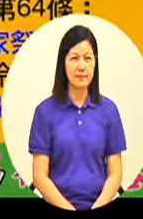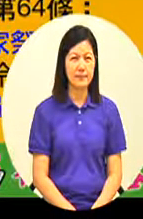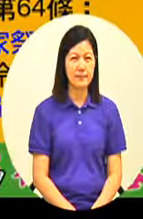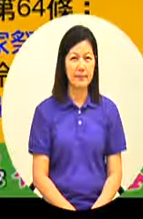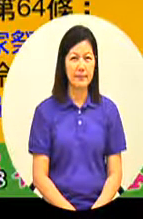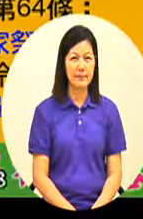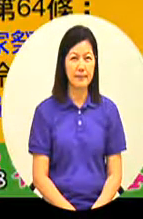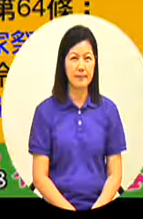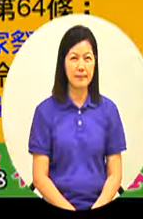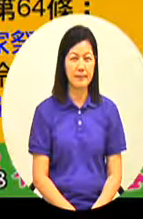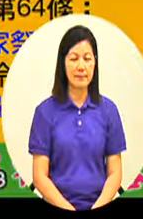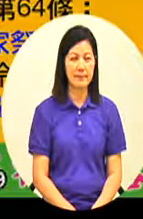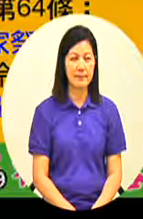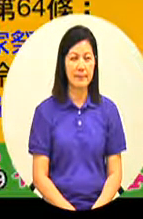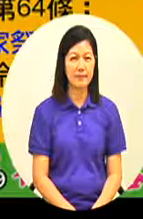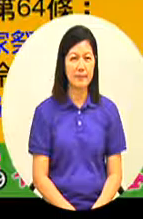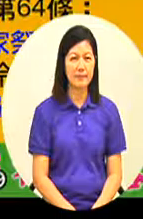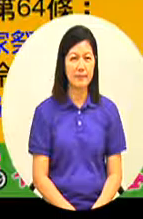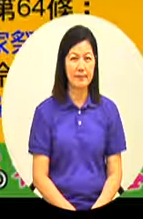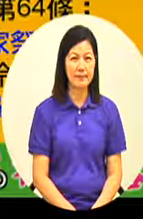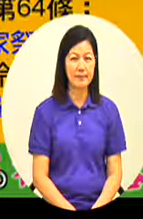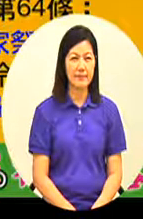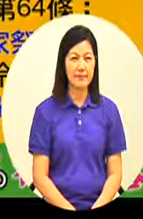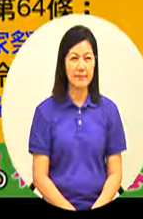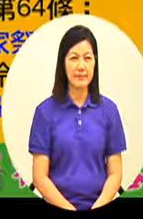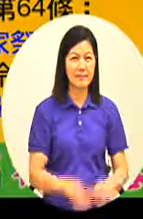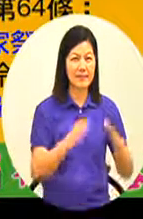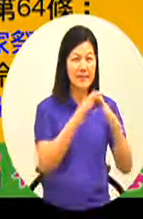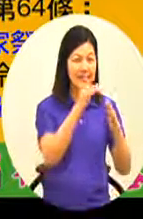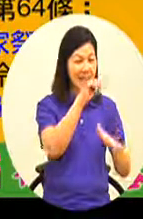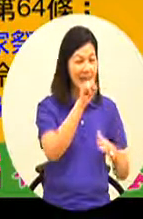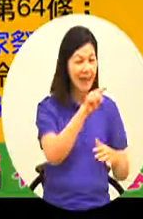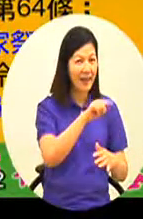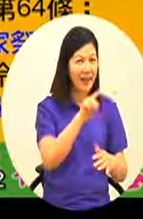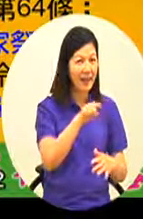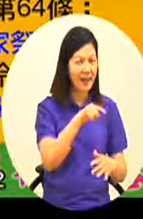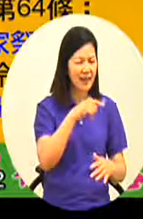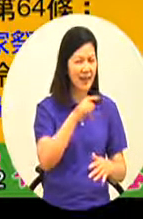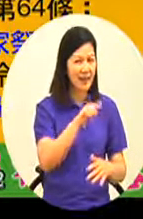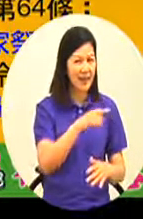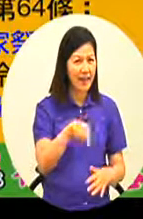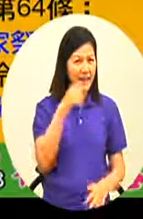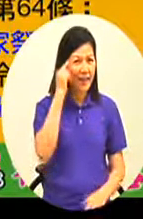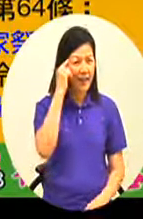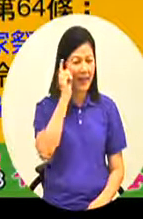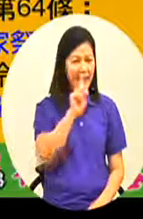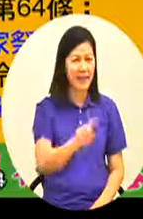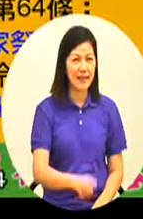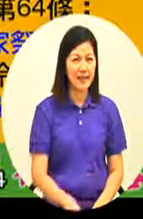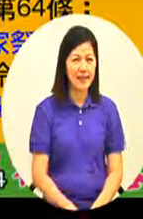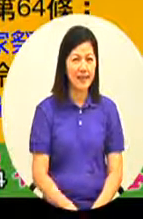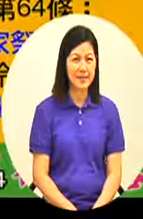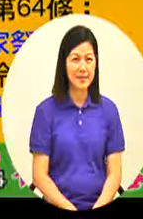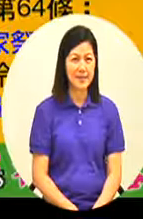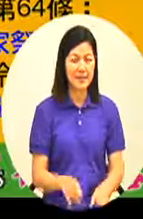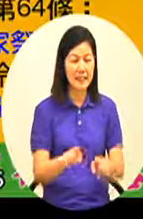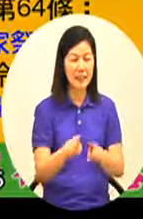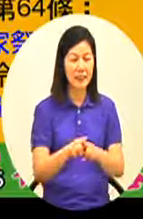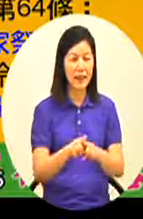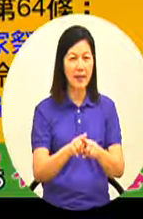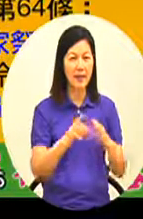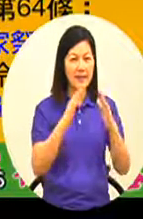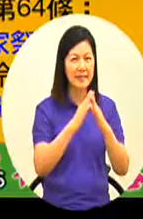好，两分钟。 好，什么叫家电？家电，咱拢通常拢讲家宅、